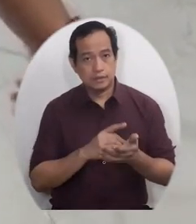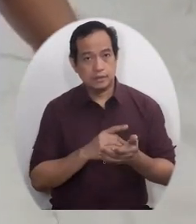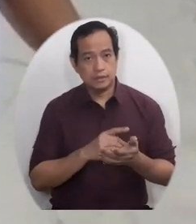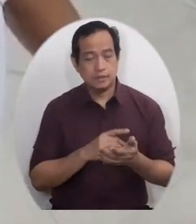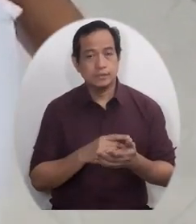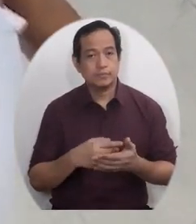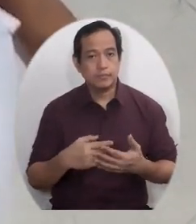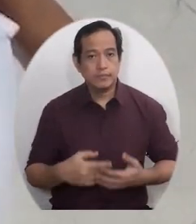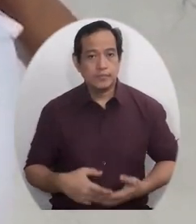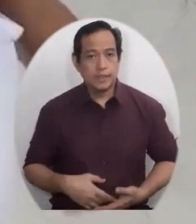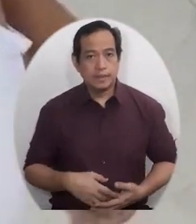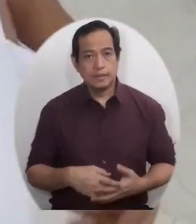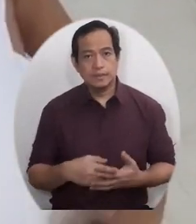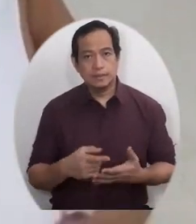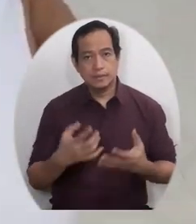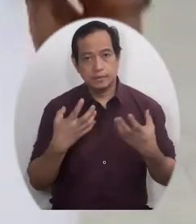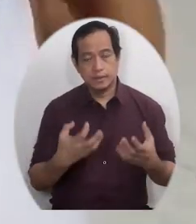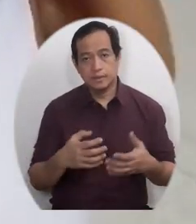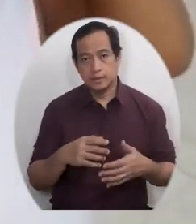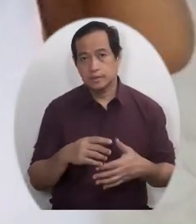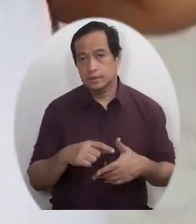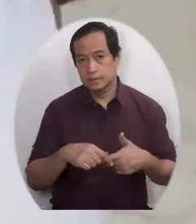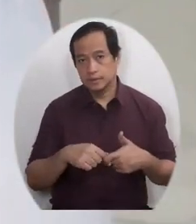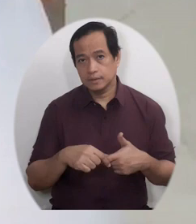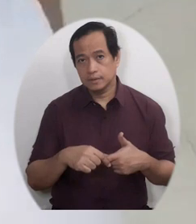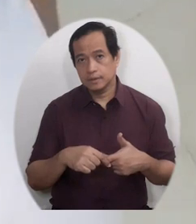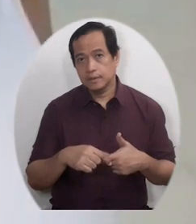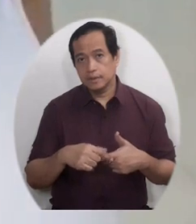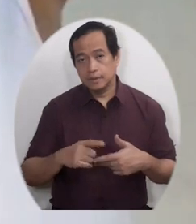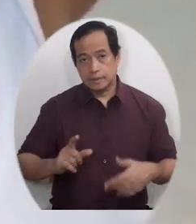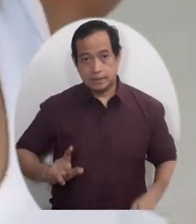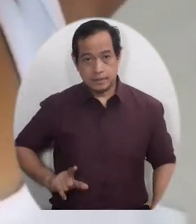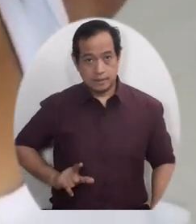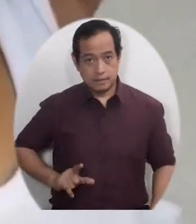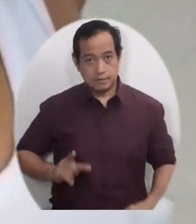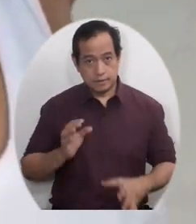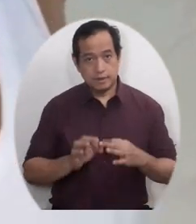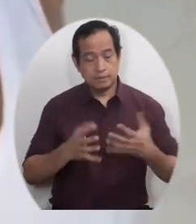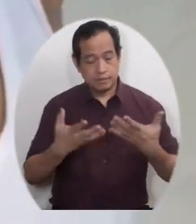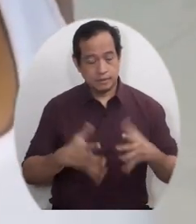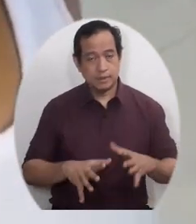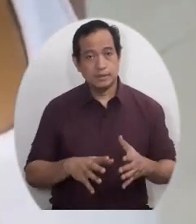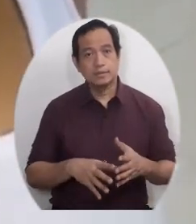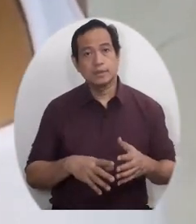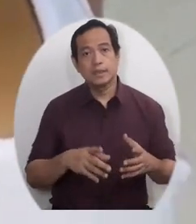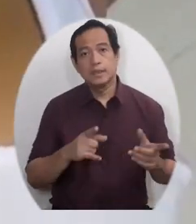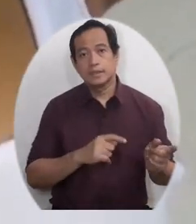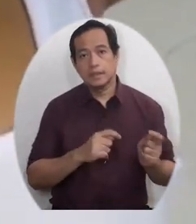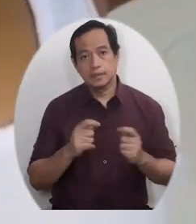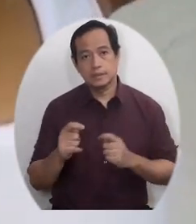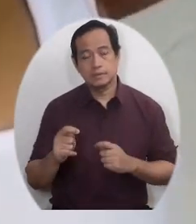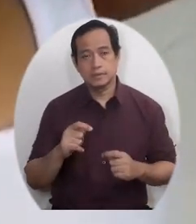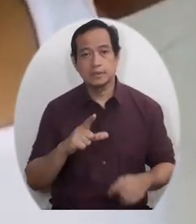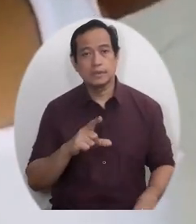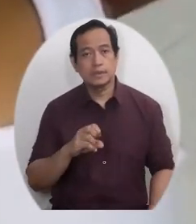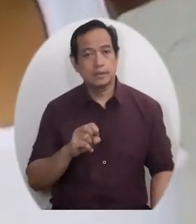na pag makapag-liver transplant na si baby, isasabay na lang daw